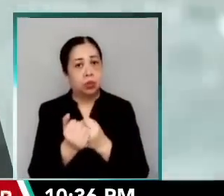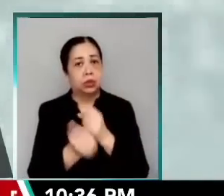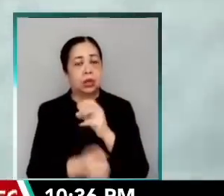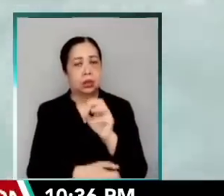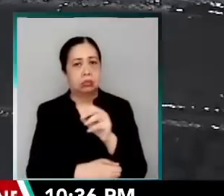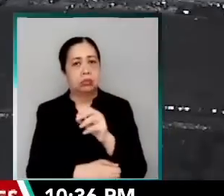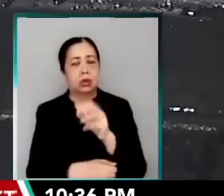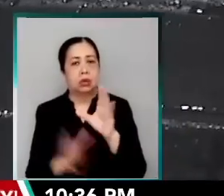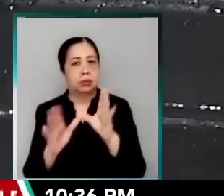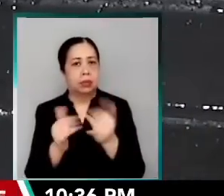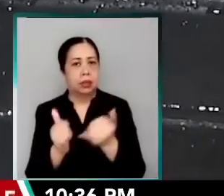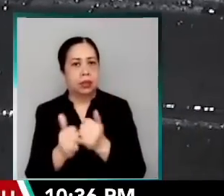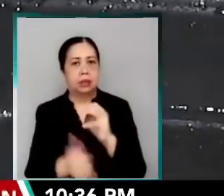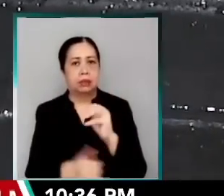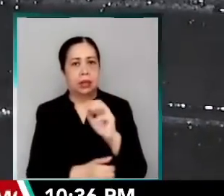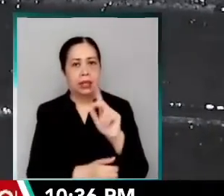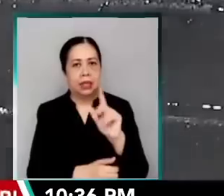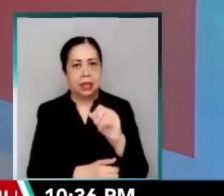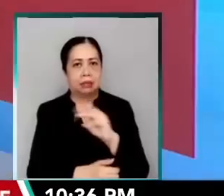Waters.